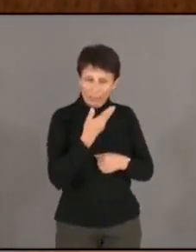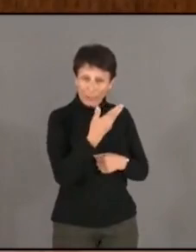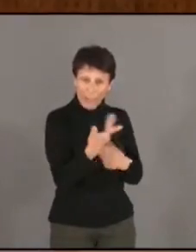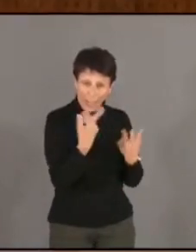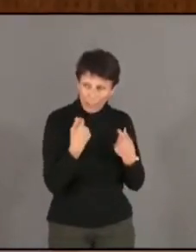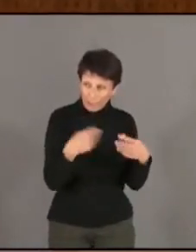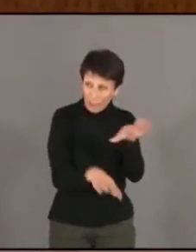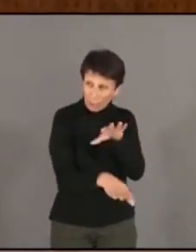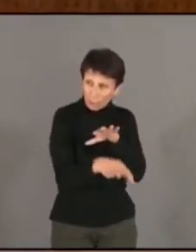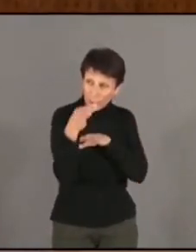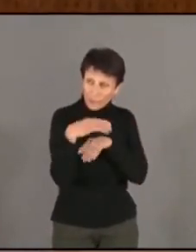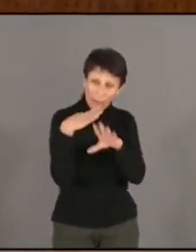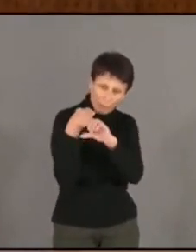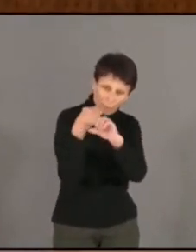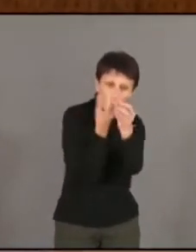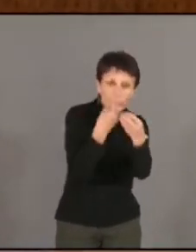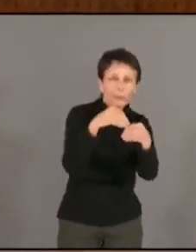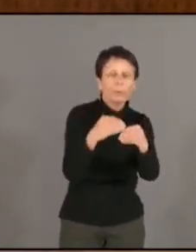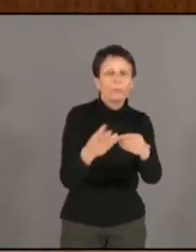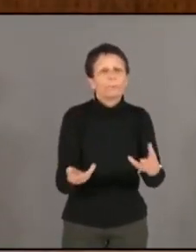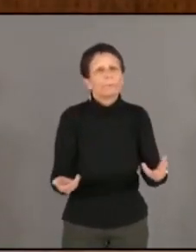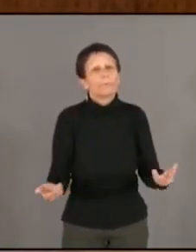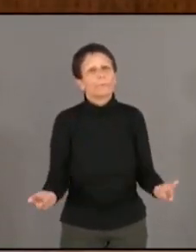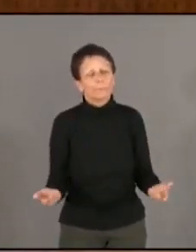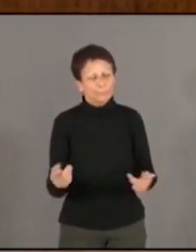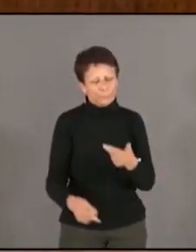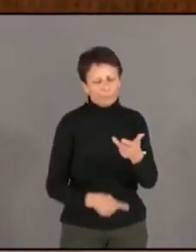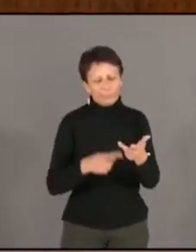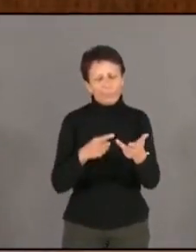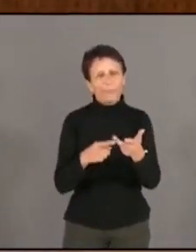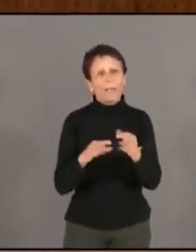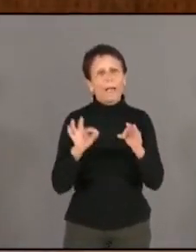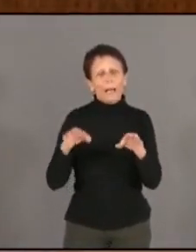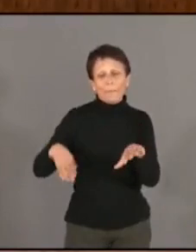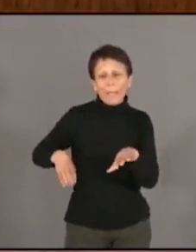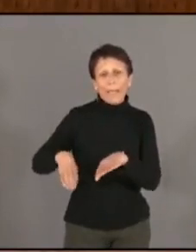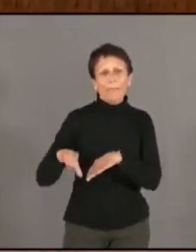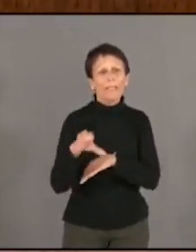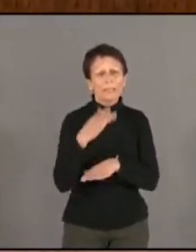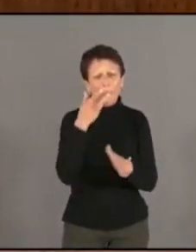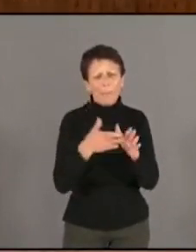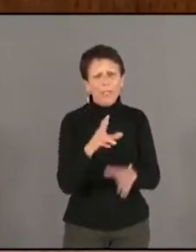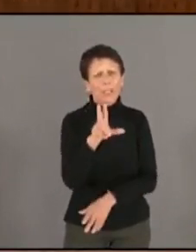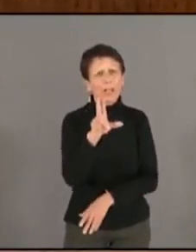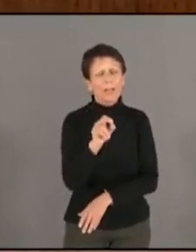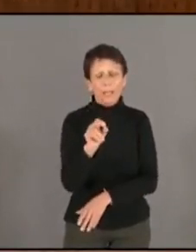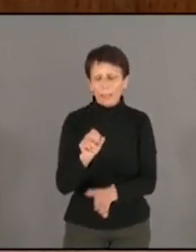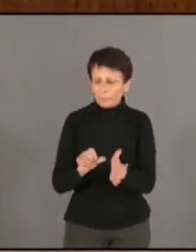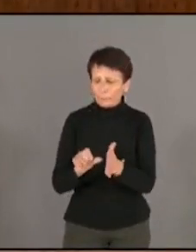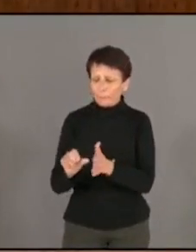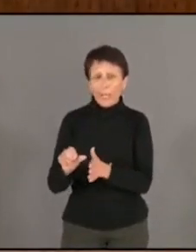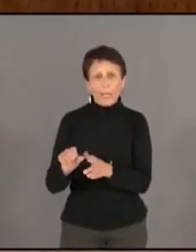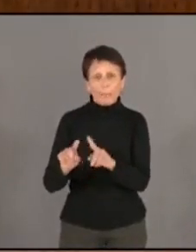dépense contrainte supplémentaire. Quatrième point, le financement des investissements en page 30. Nous